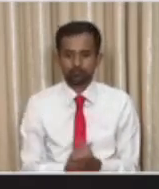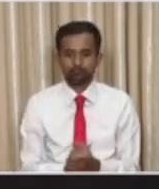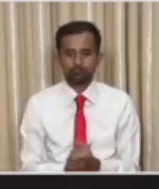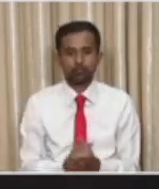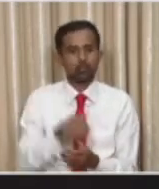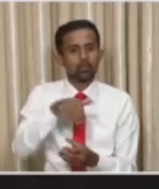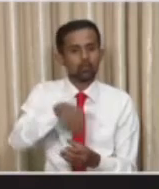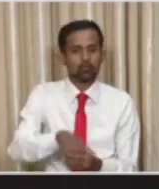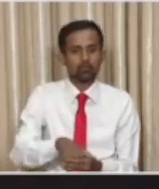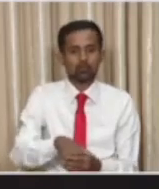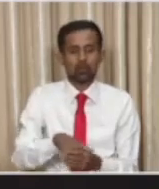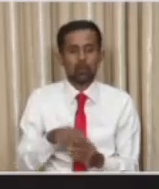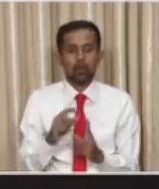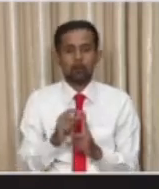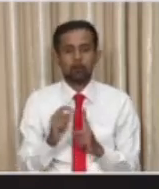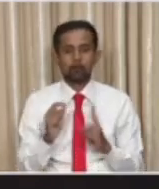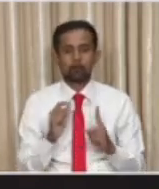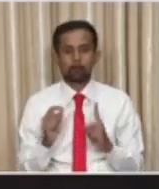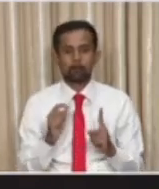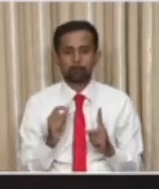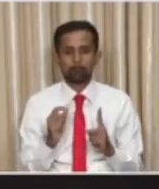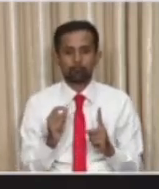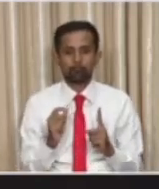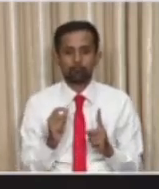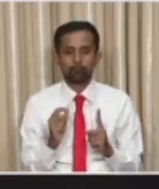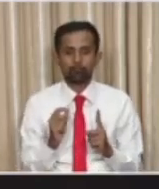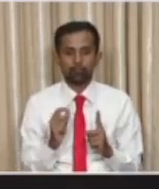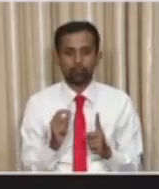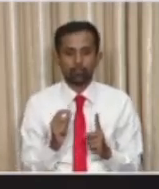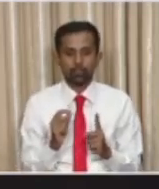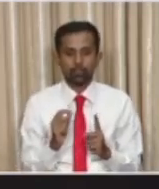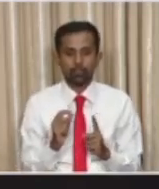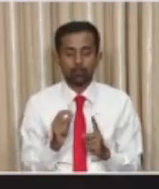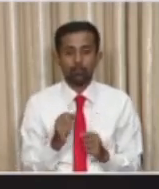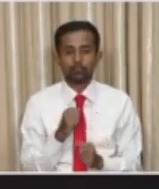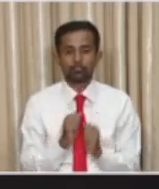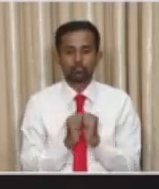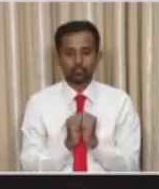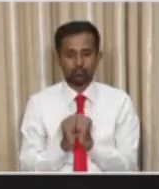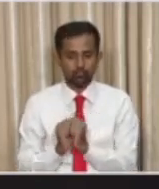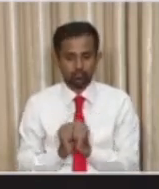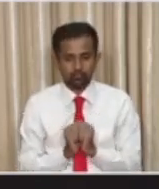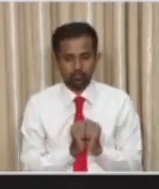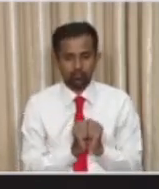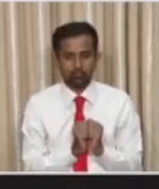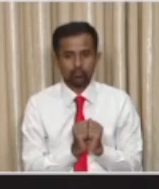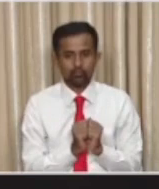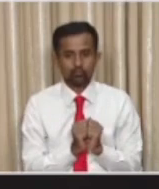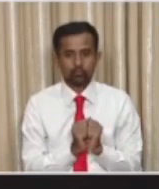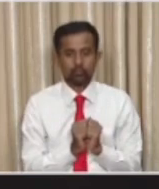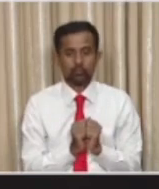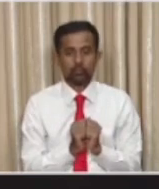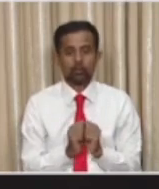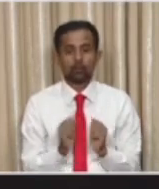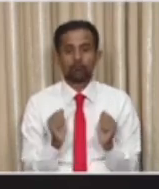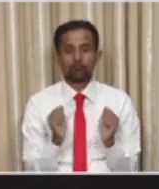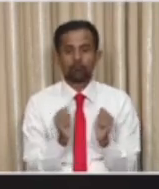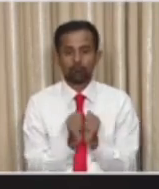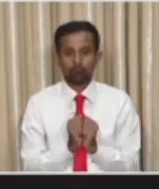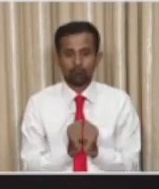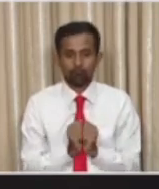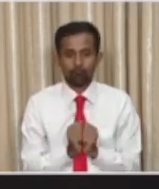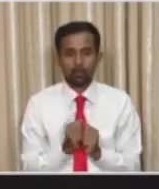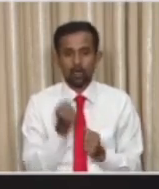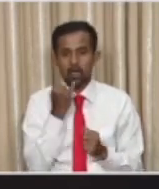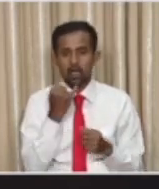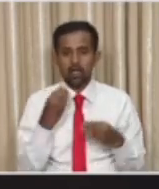තුලින් පාර්ලිමේන්තුවේ තිබෙන රාජකාරී සහ එහි වැඩ කටයුතු වලට